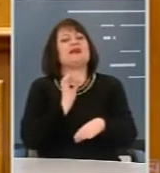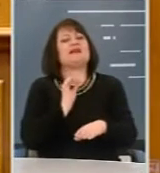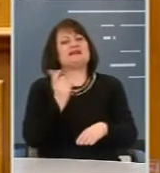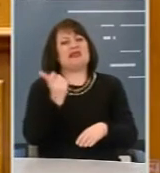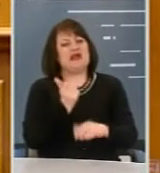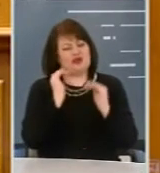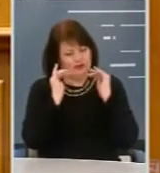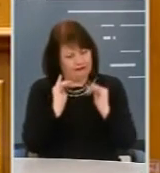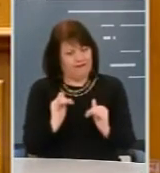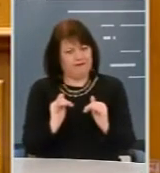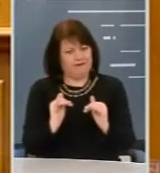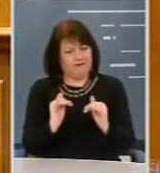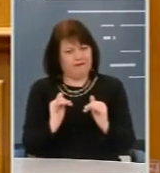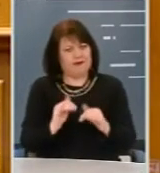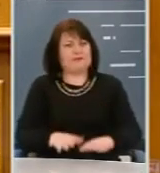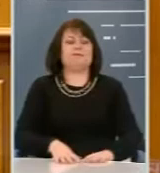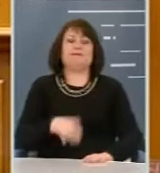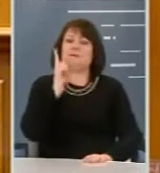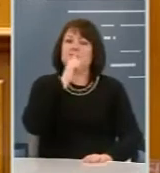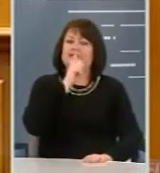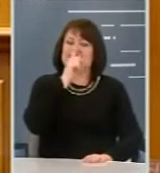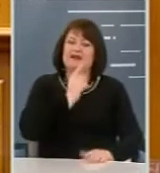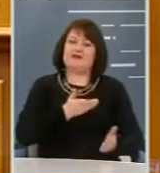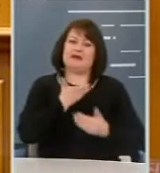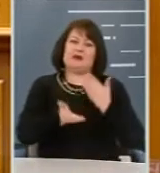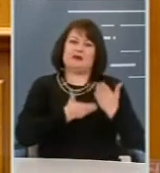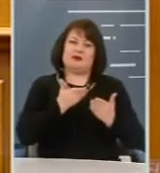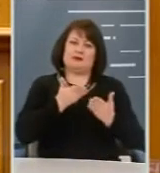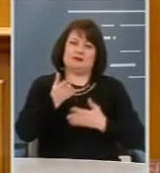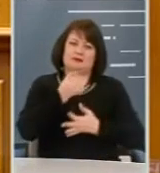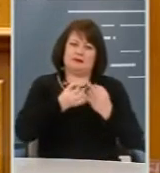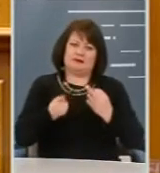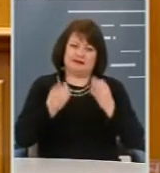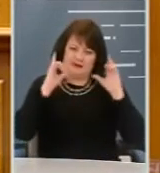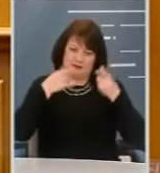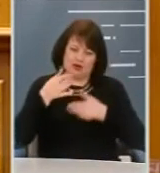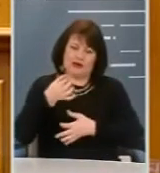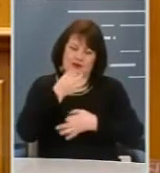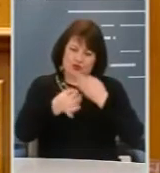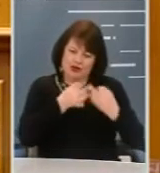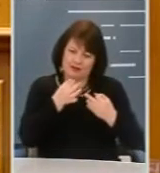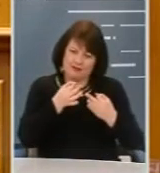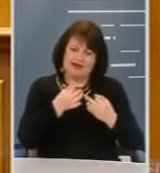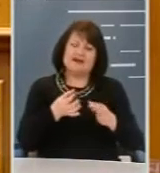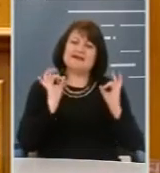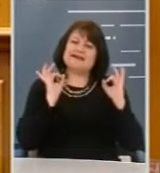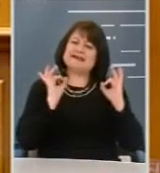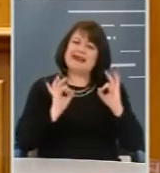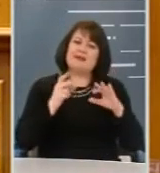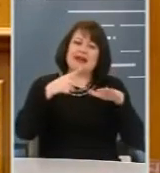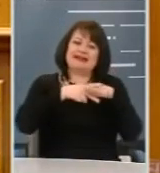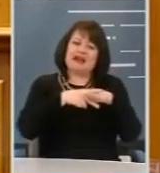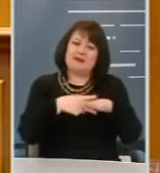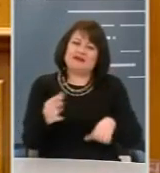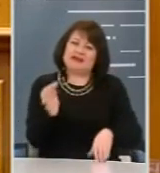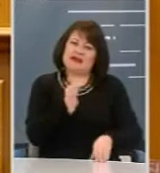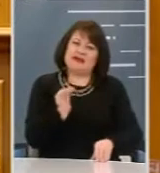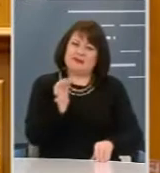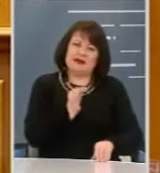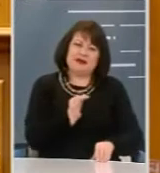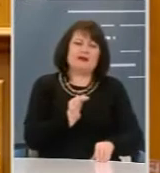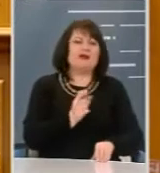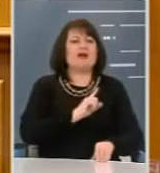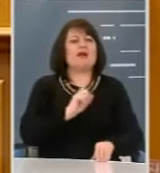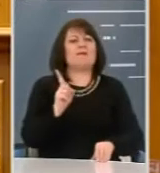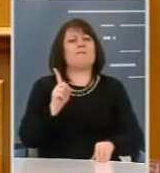των κομμάτων, τις ψευδείς δηλώσεις εκπροσώπους της Νέας Δημοκρατίας σε συγκεκριμένη τράπεζα περί μη